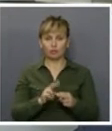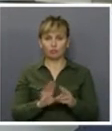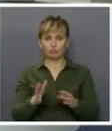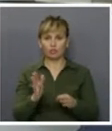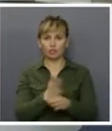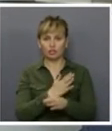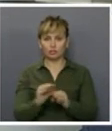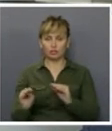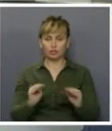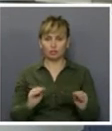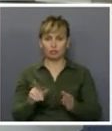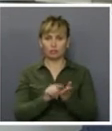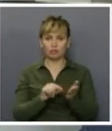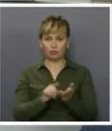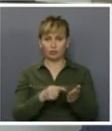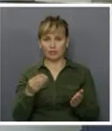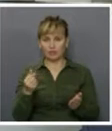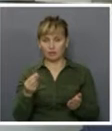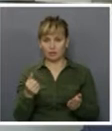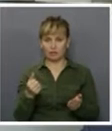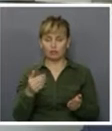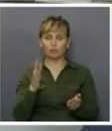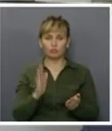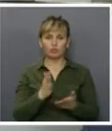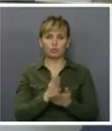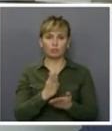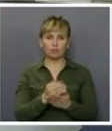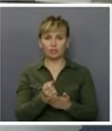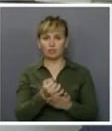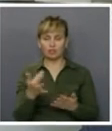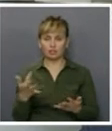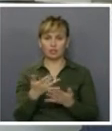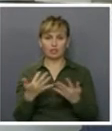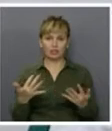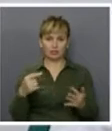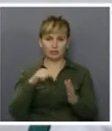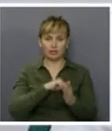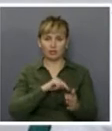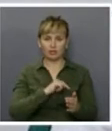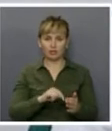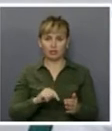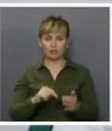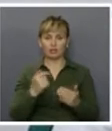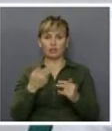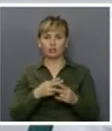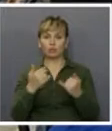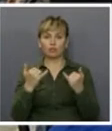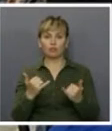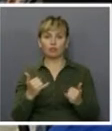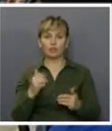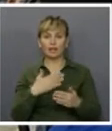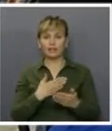размещение пенсионных денег, оно будет иметь несколько субъективный характер. К тренду, который сегодня активно